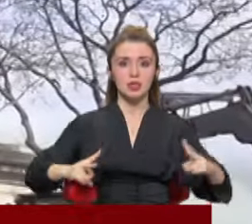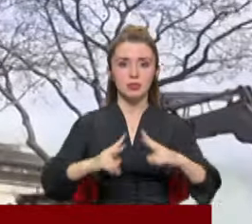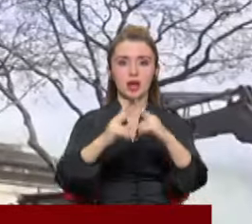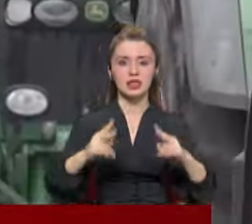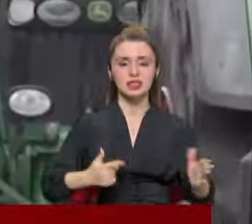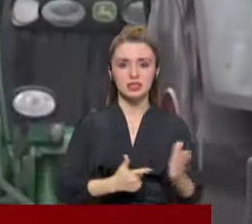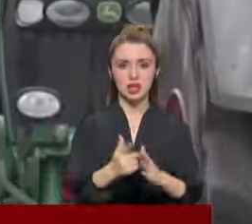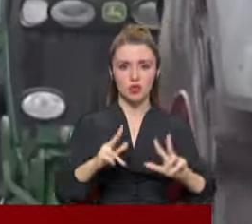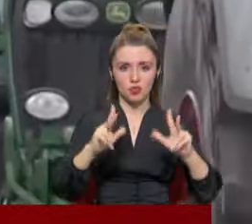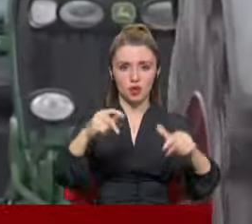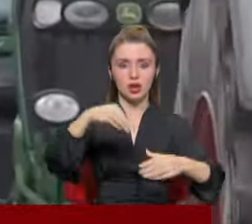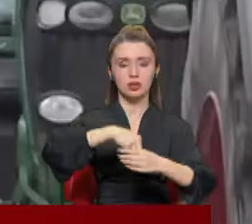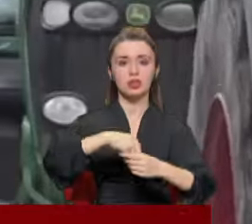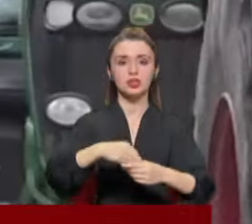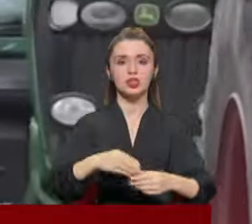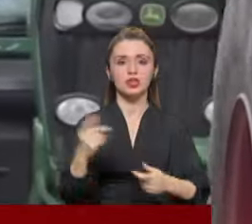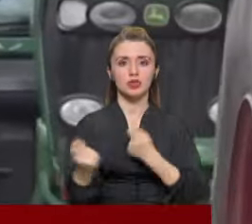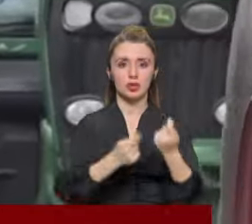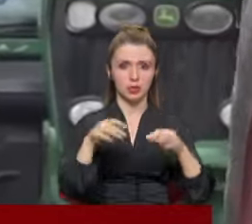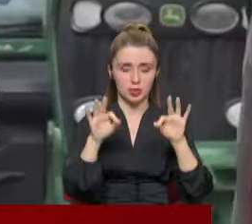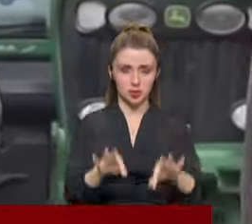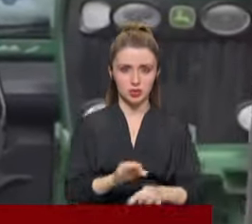fuarı öncesi harekete geçti.